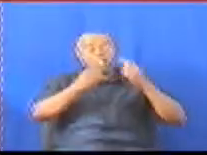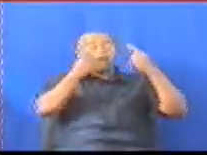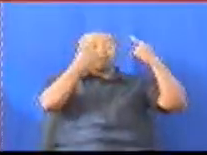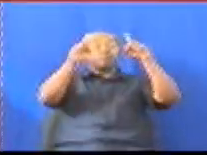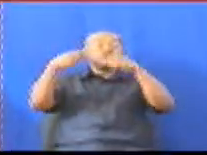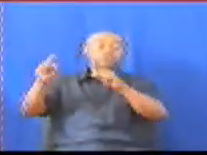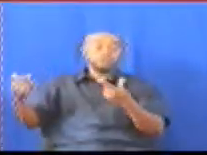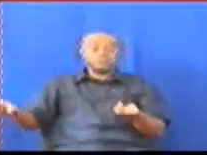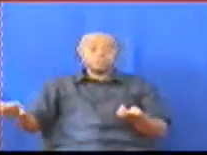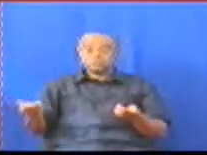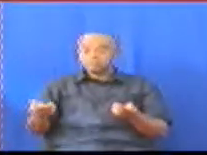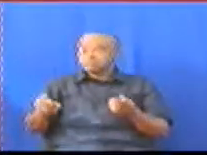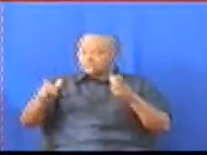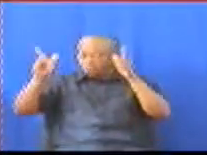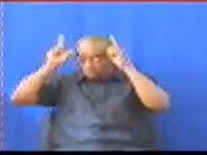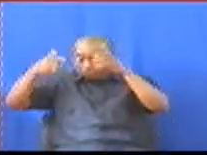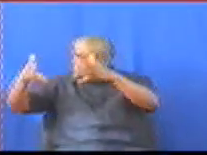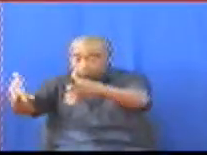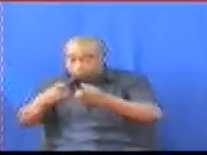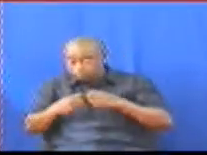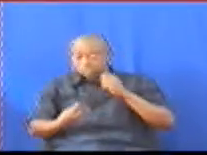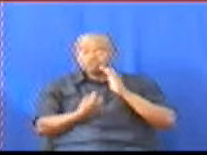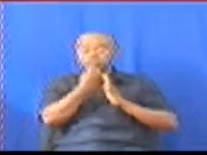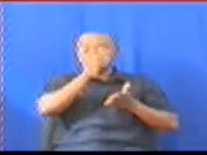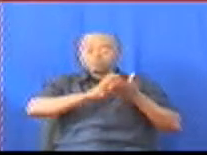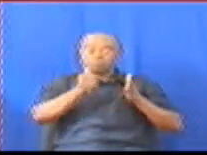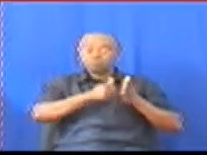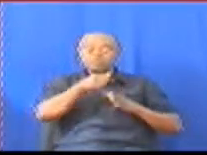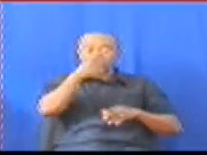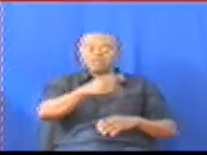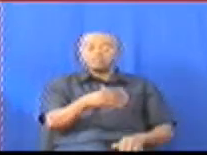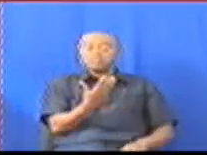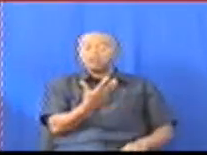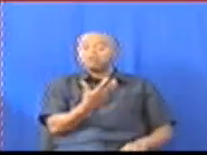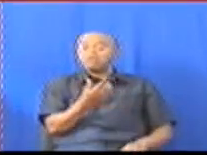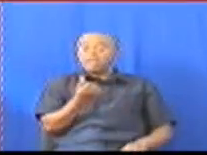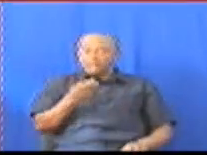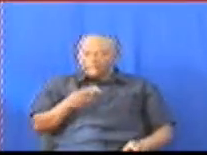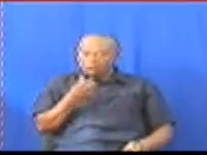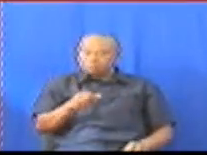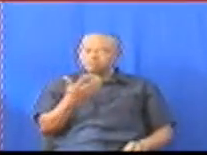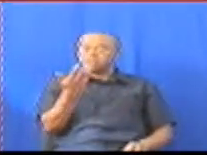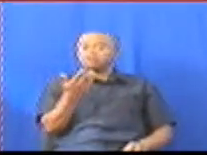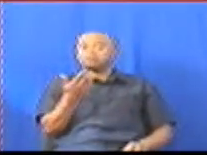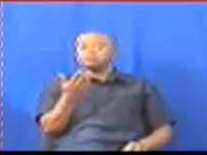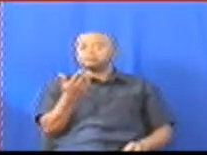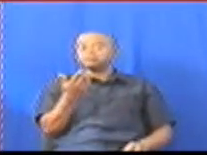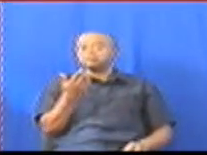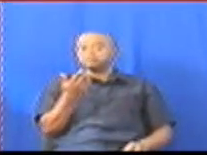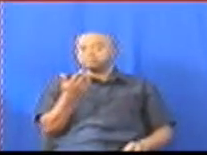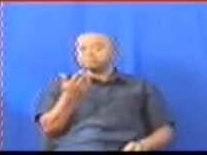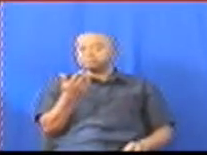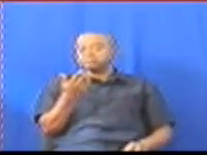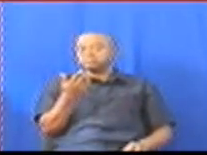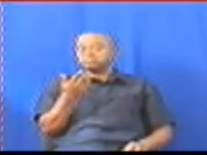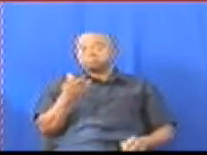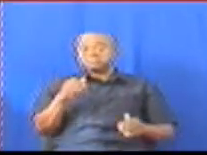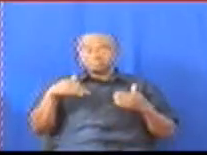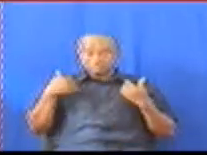tumetoa kutaifisha, lakini mkikubaliano ulipe faini 500,000 au 5,000,000. Sasa mheshimiwa naibu